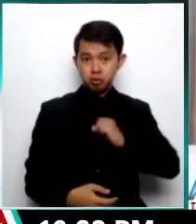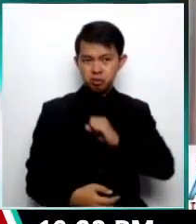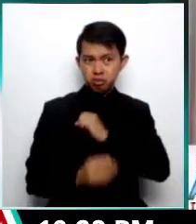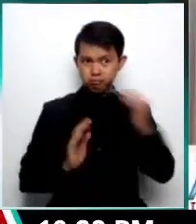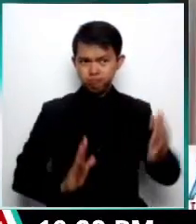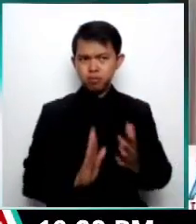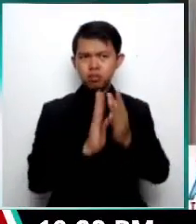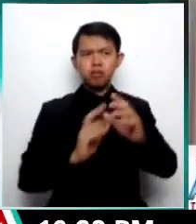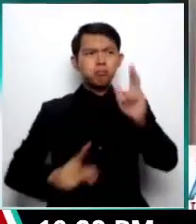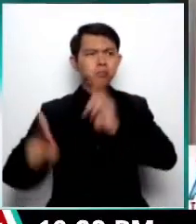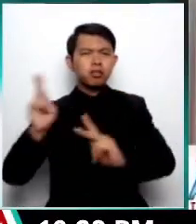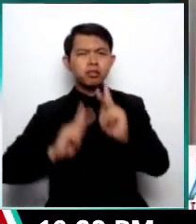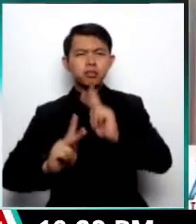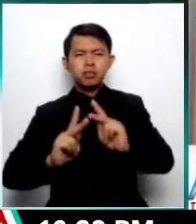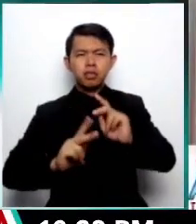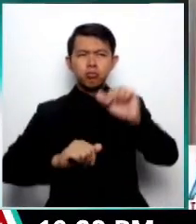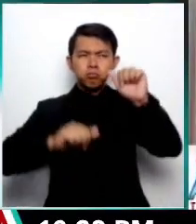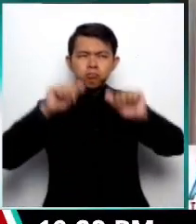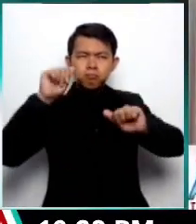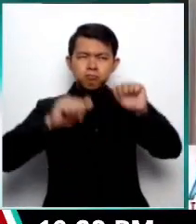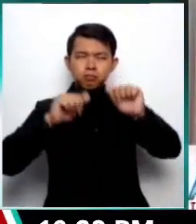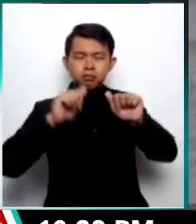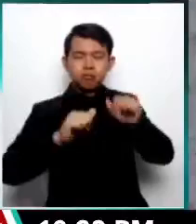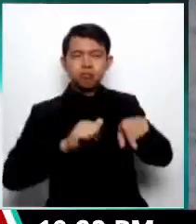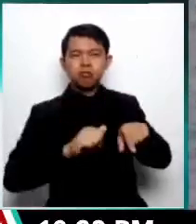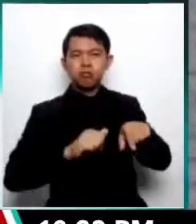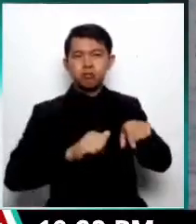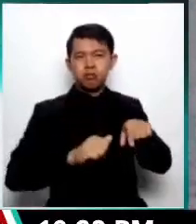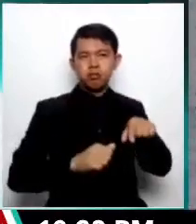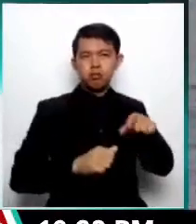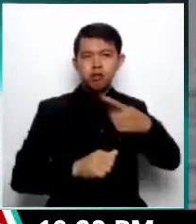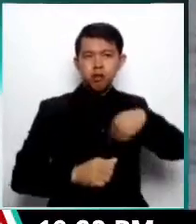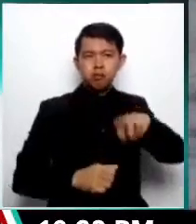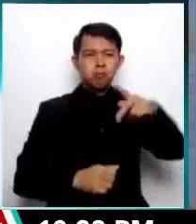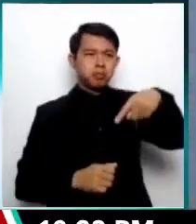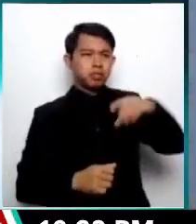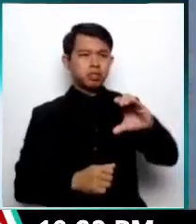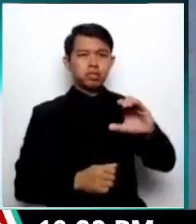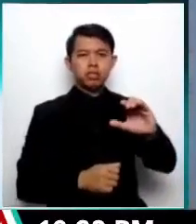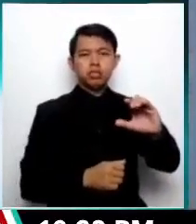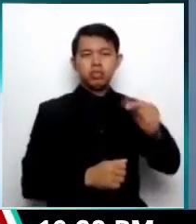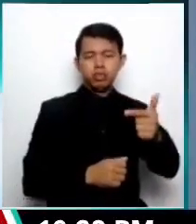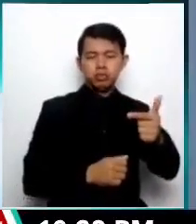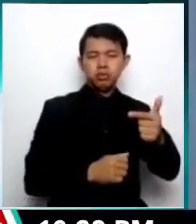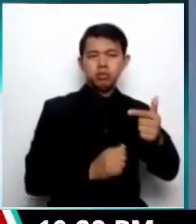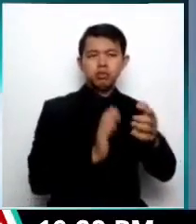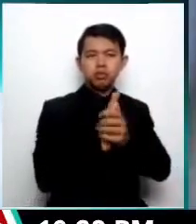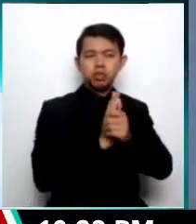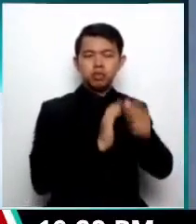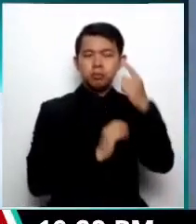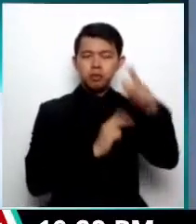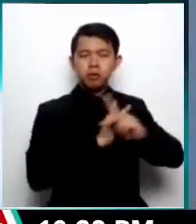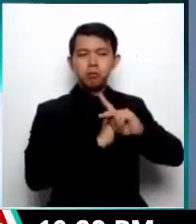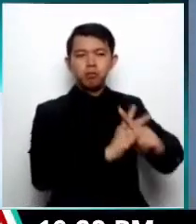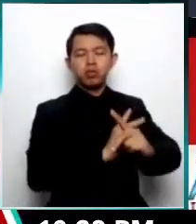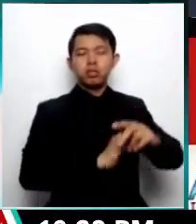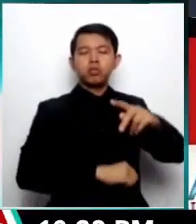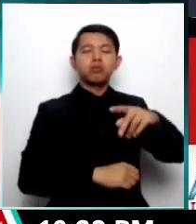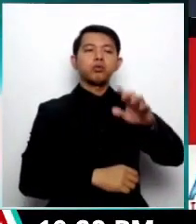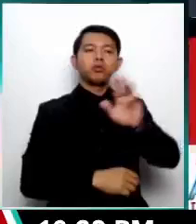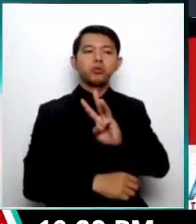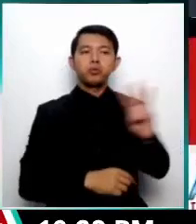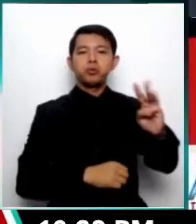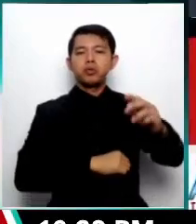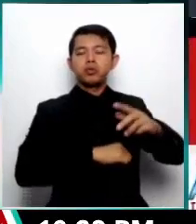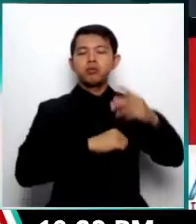sa kakayanan at determinasyon ng ating Coast Guard na depensahan ang ating claim sa West Philippine Sea. Bakit po? Ang Coast